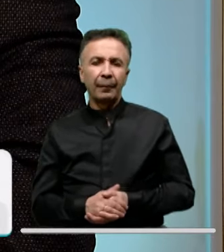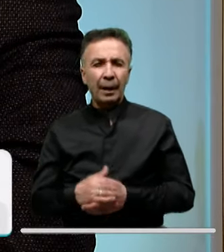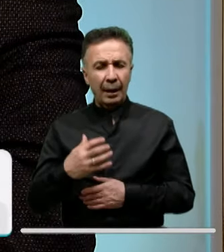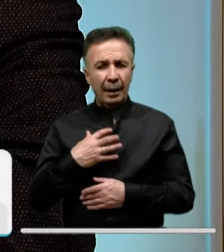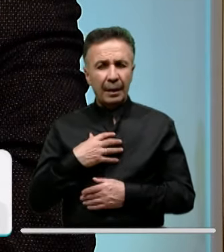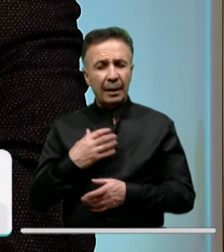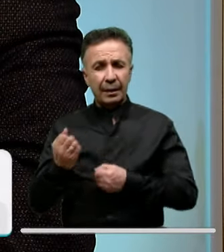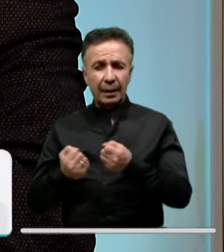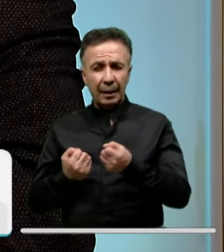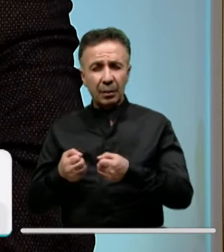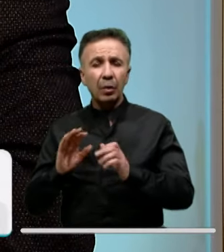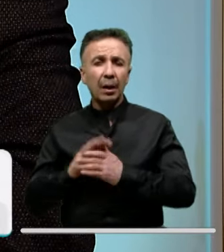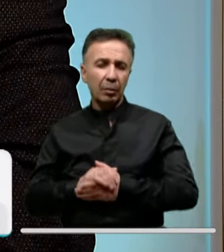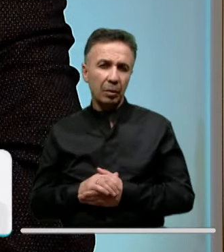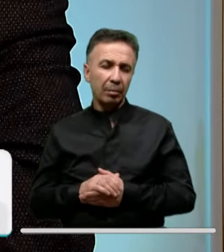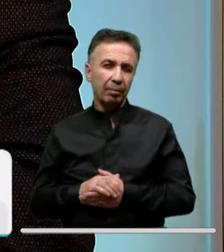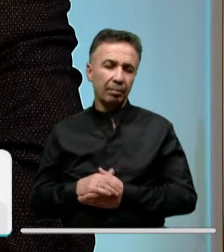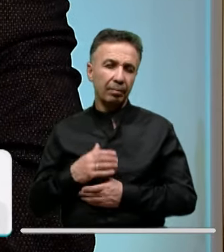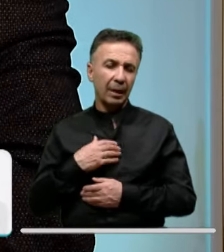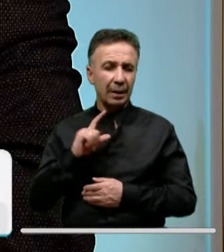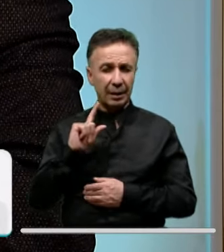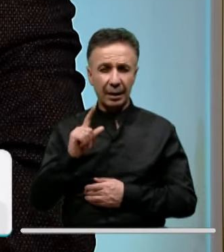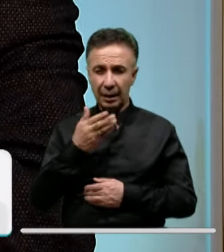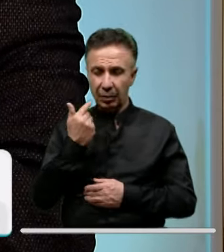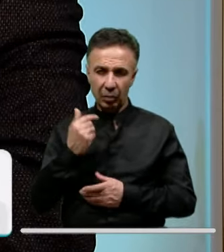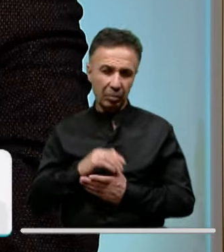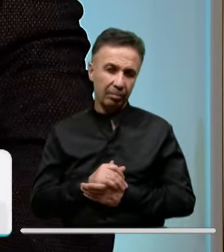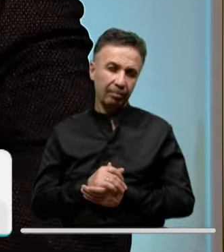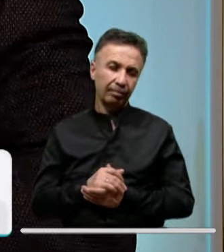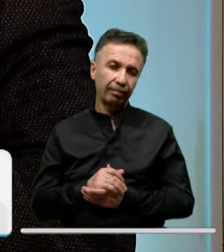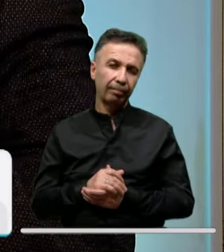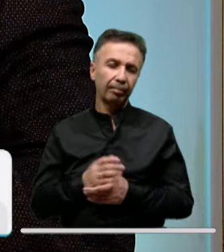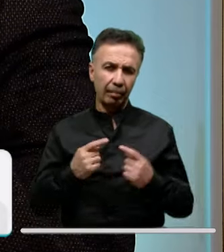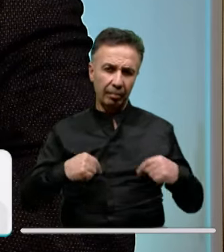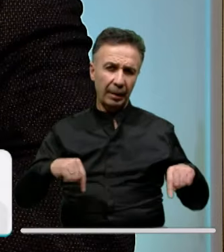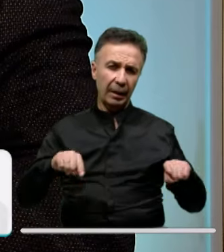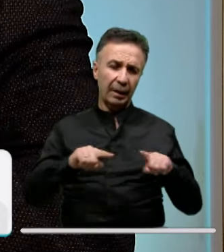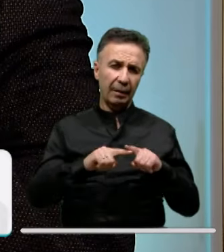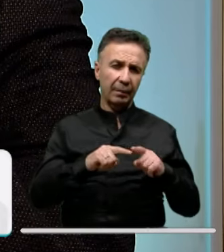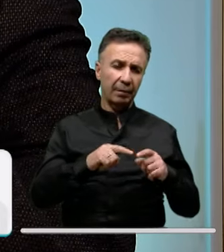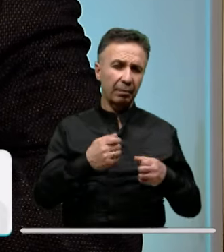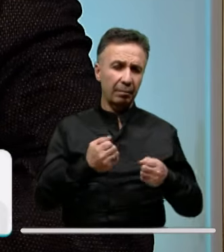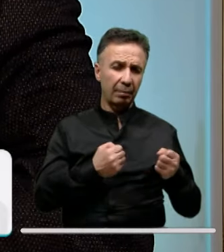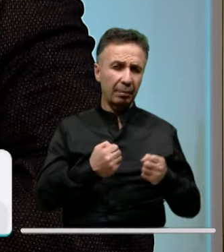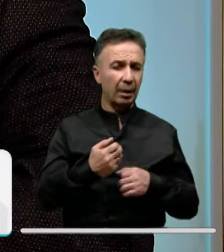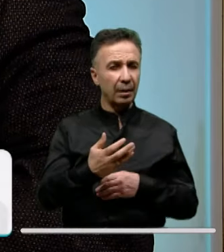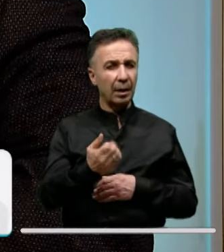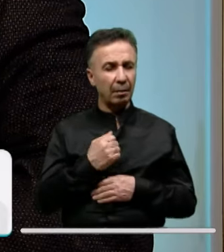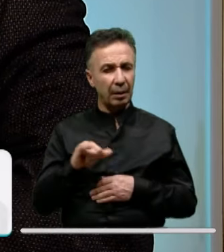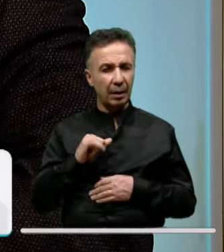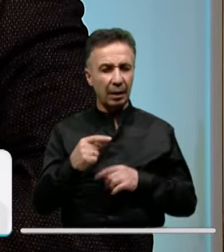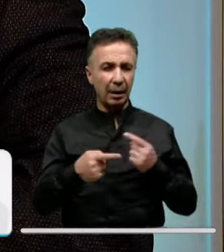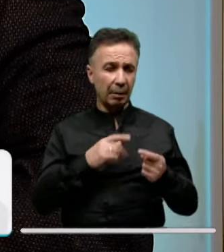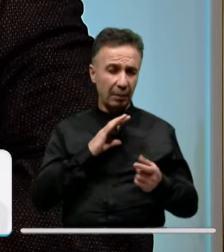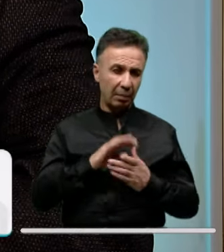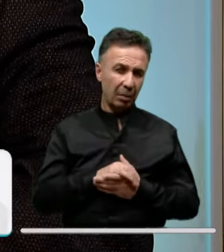Kendisi kullanmadığı halde, kendisi ona gereksinim dahi duymadığı halde etrafta araştıralım, bakalım var mı böyle bir yakınımız, onun